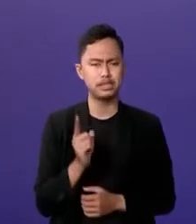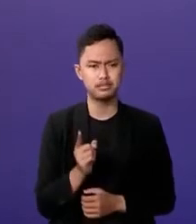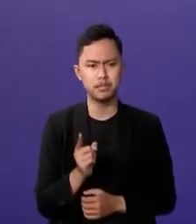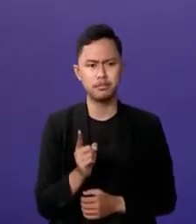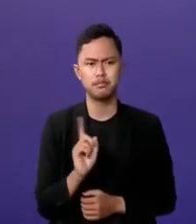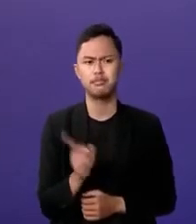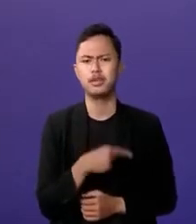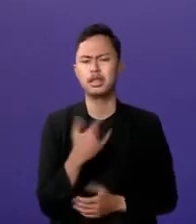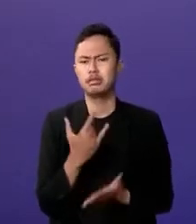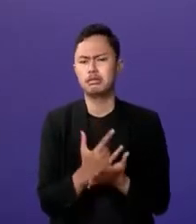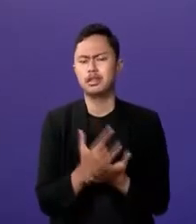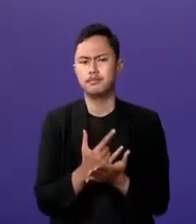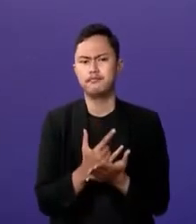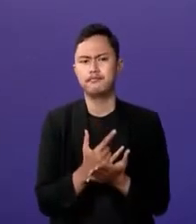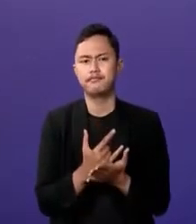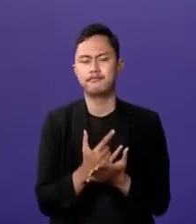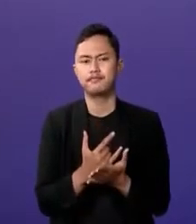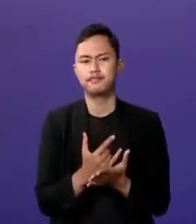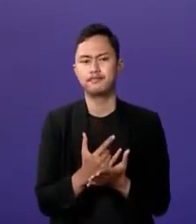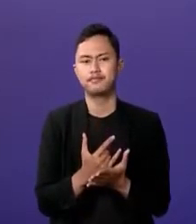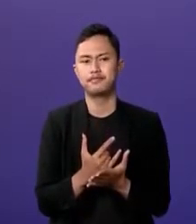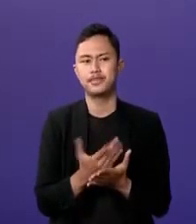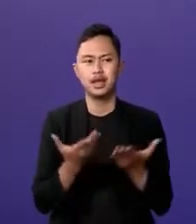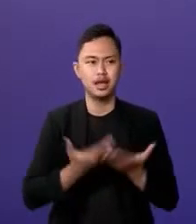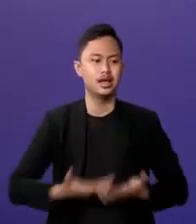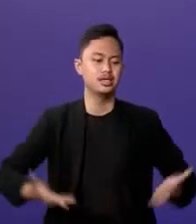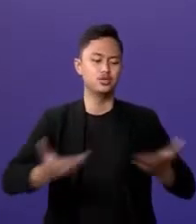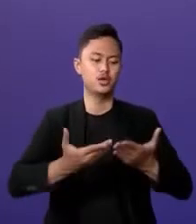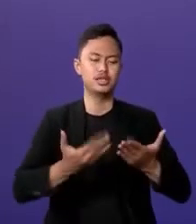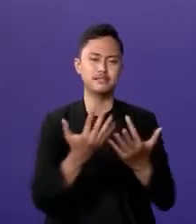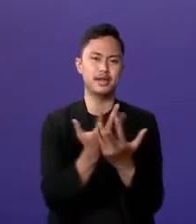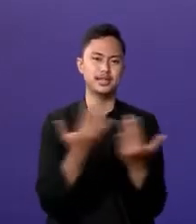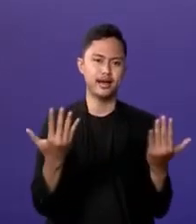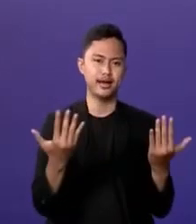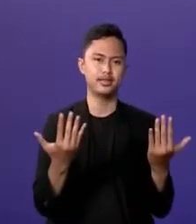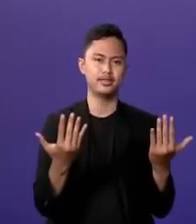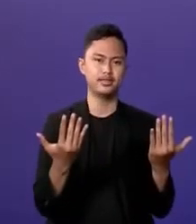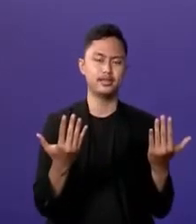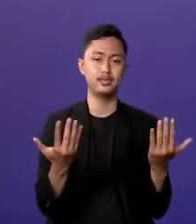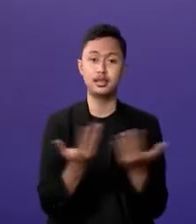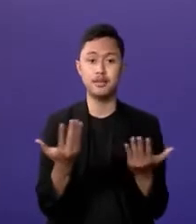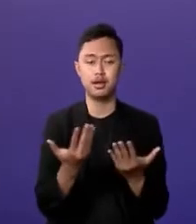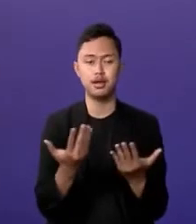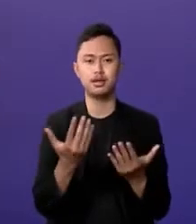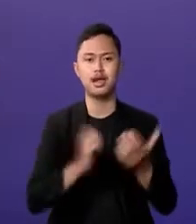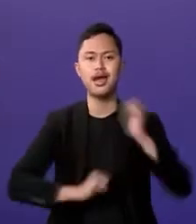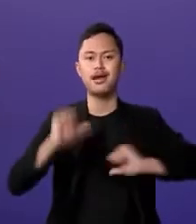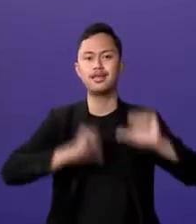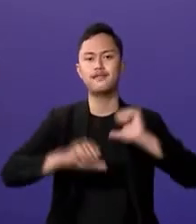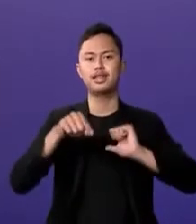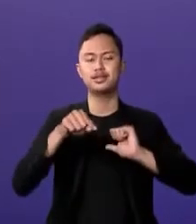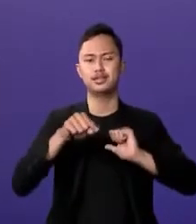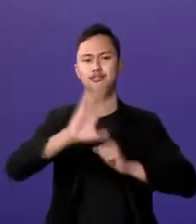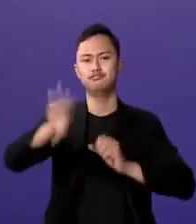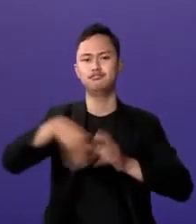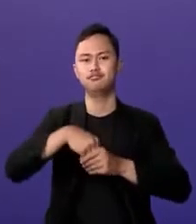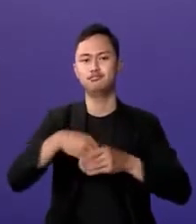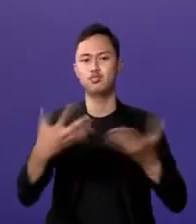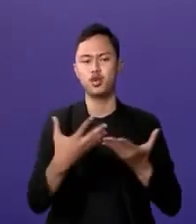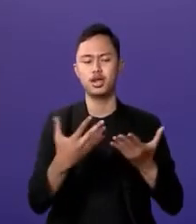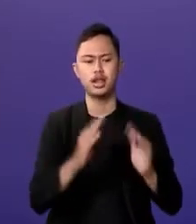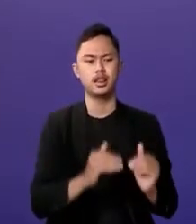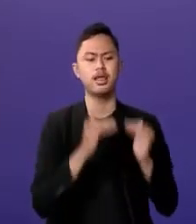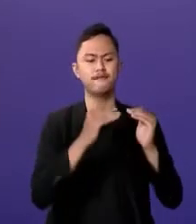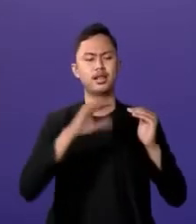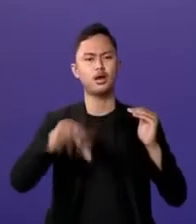tetap memberikan suasana bagi masyarakat di dalam melakukan kegiatan entah itu